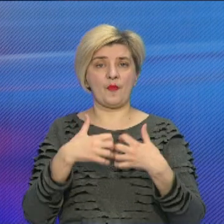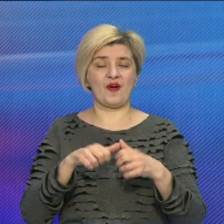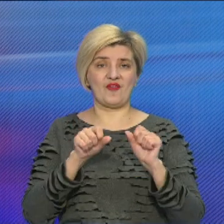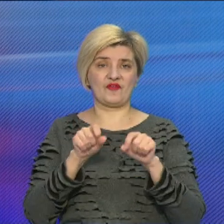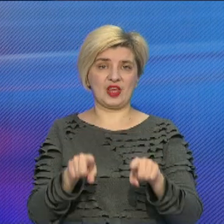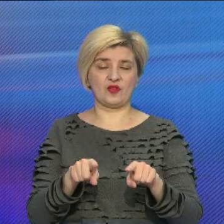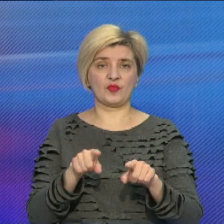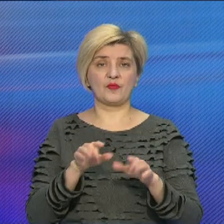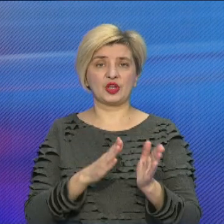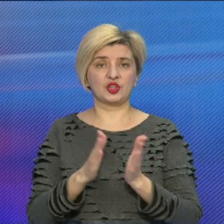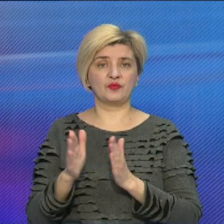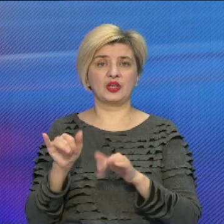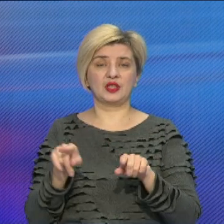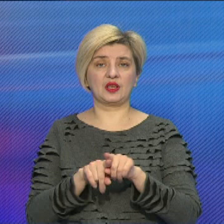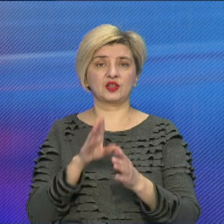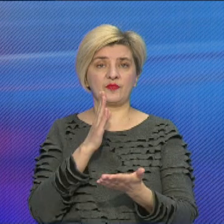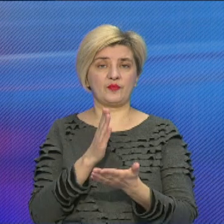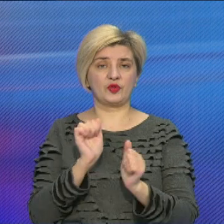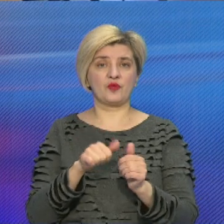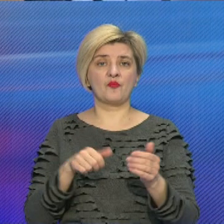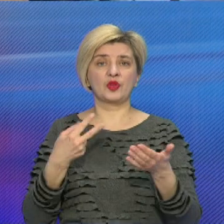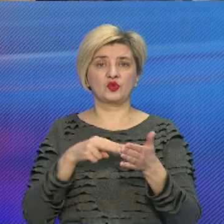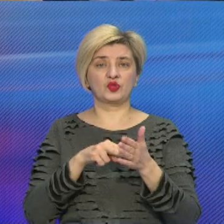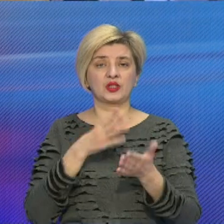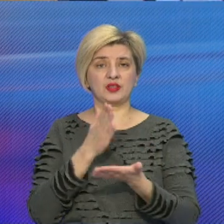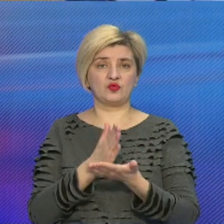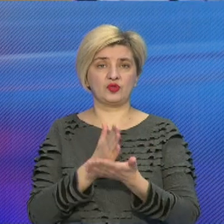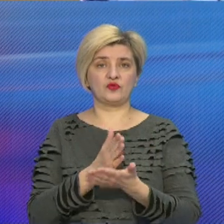режиме, а также можем подключаться к существующим источникам питания.